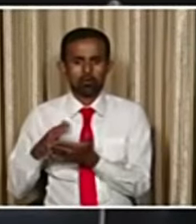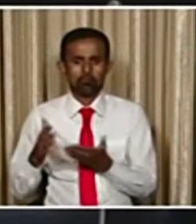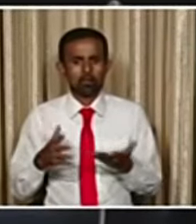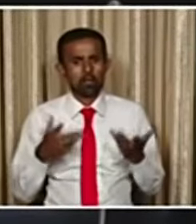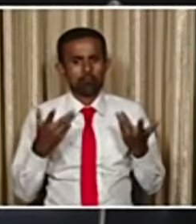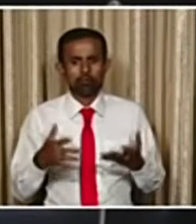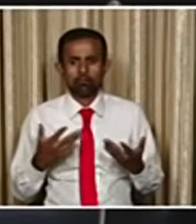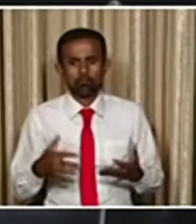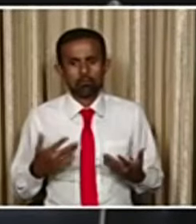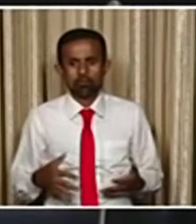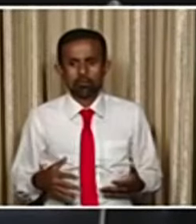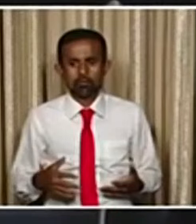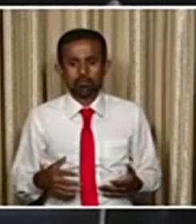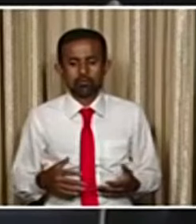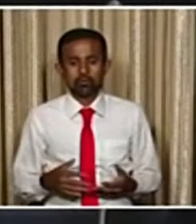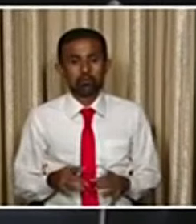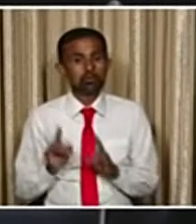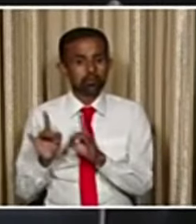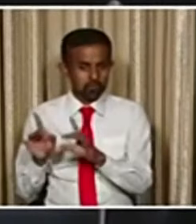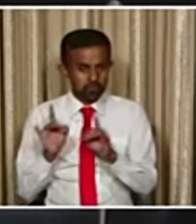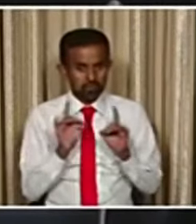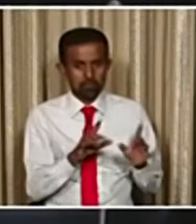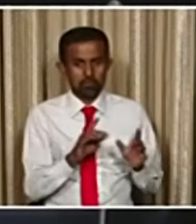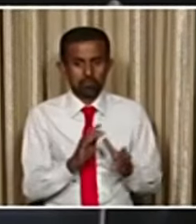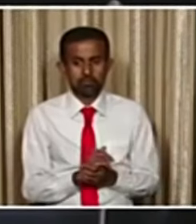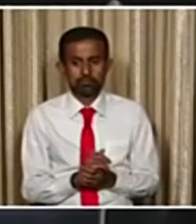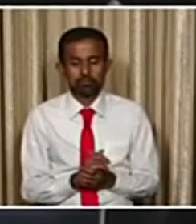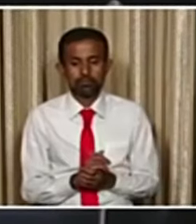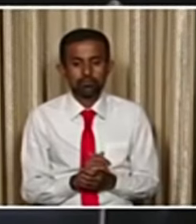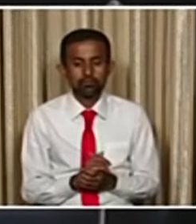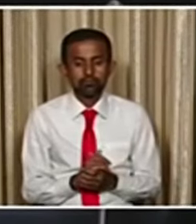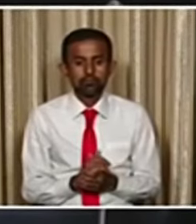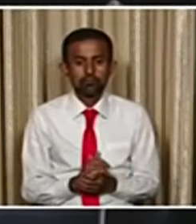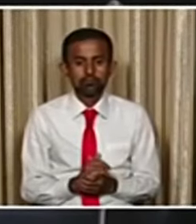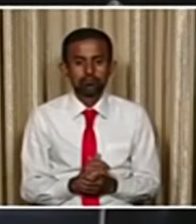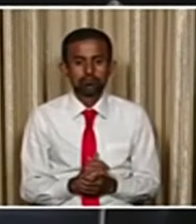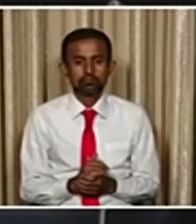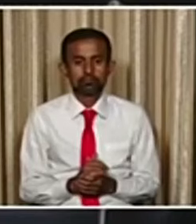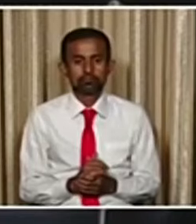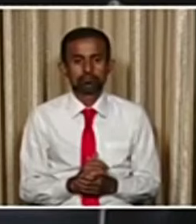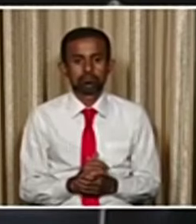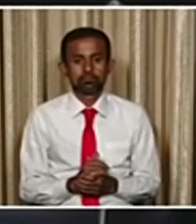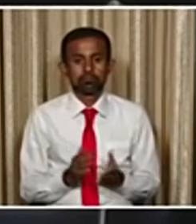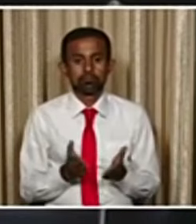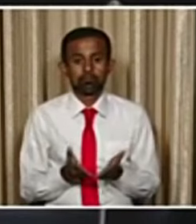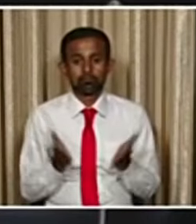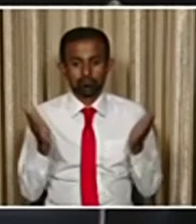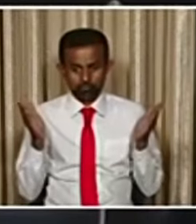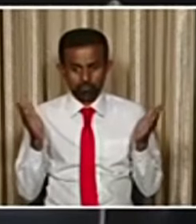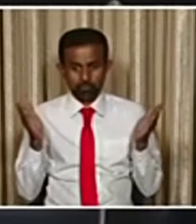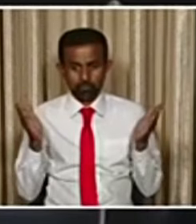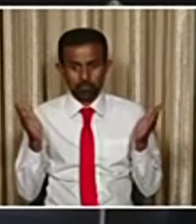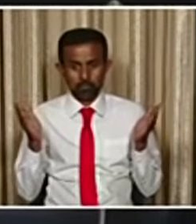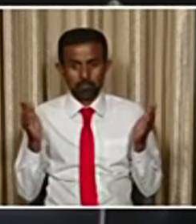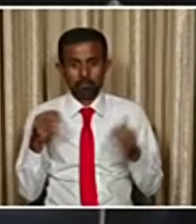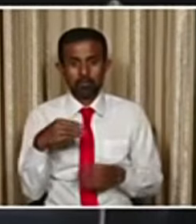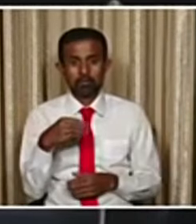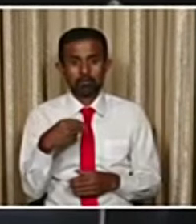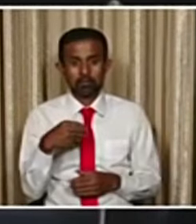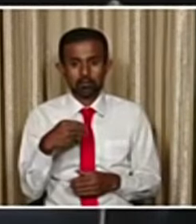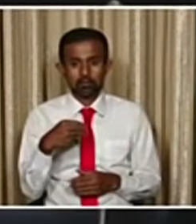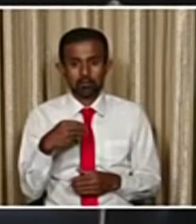ಒಲದೀನು ಏಹಾ ಸಮಾನೋಮ ಕರು ಮಂತ್ರಿ ತುಮನಿ ಇಂಡಿಯಾವೇ ಕ್ರೆಡಿಟ್